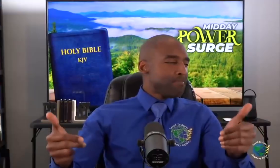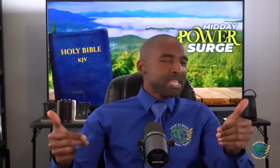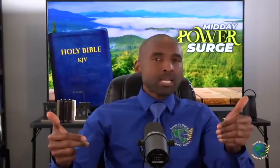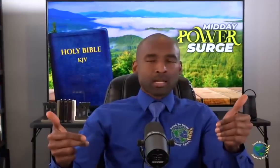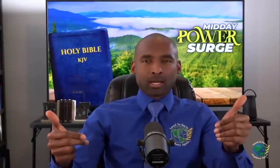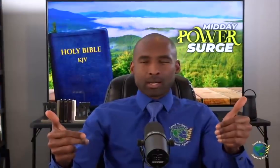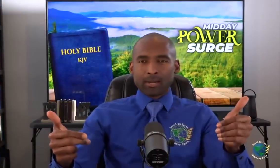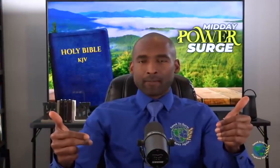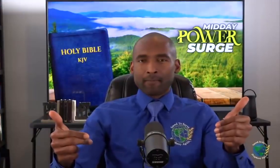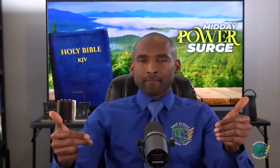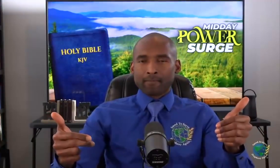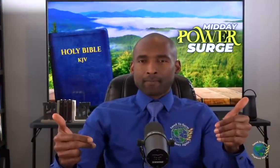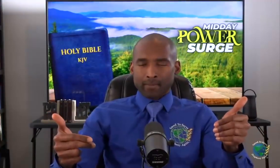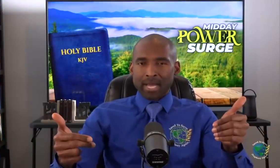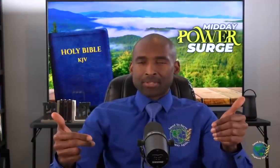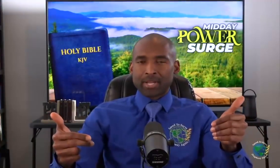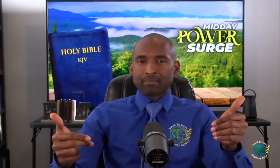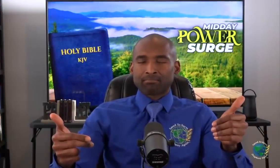Господь, сделай меня кротким.